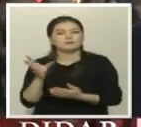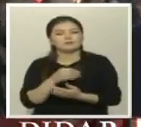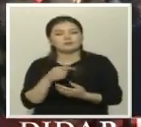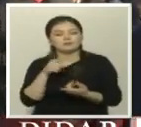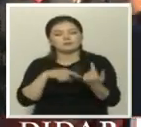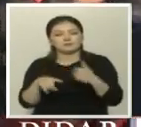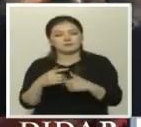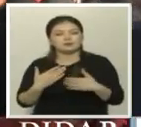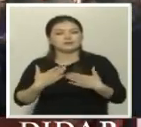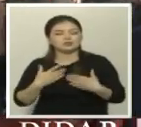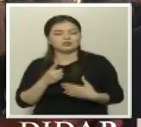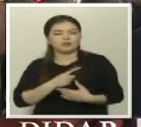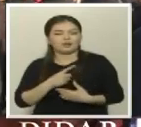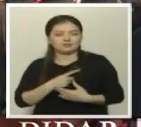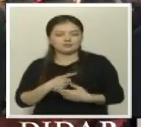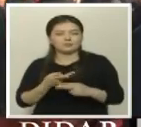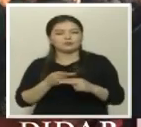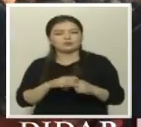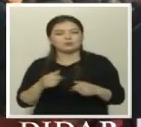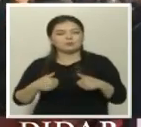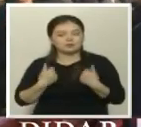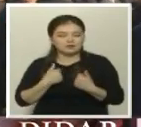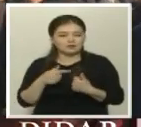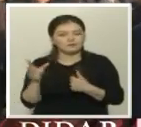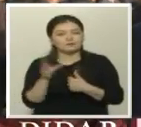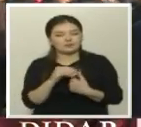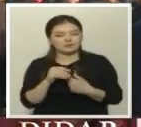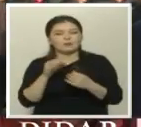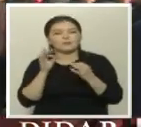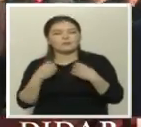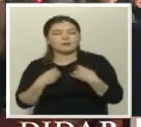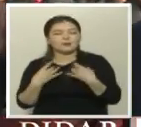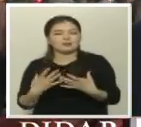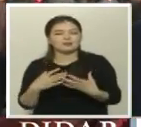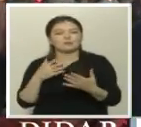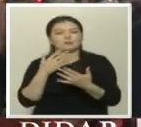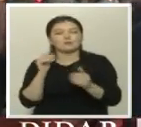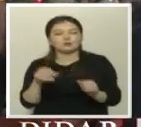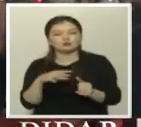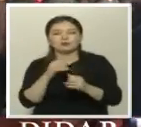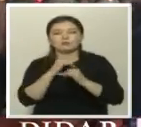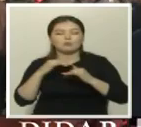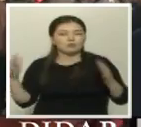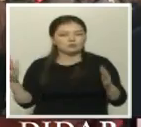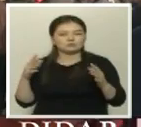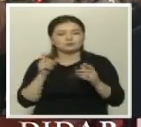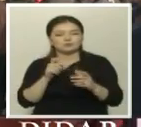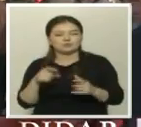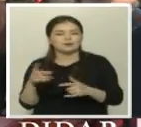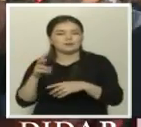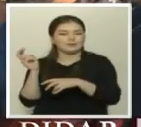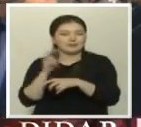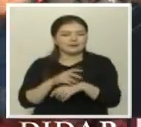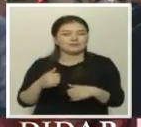мероприятиям поэтому мы постарались привлечь к управлению организации праздника как можно больше людей и сделать это мероприятие одним из самых